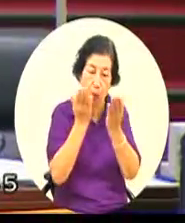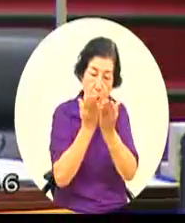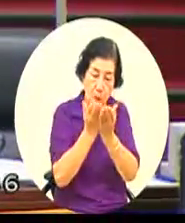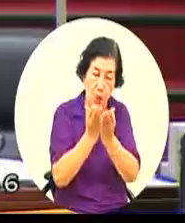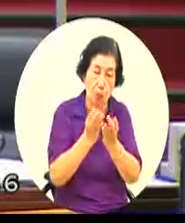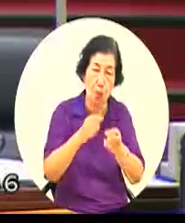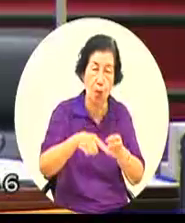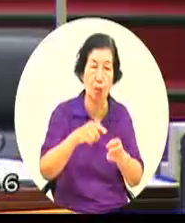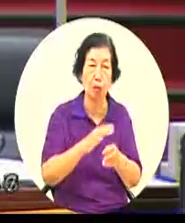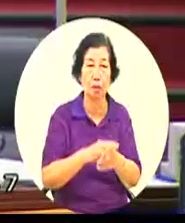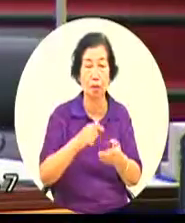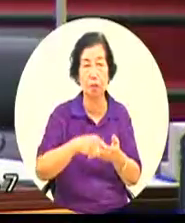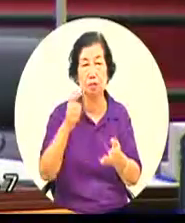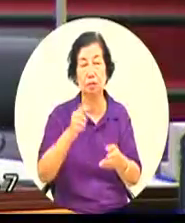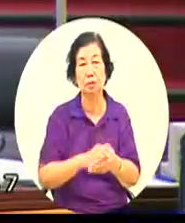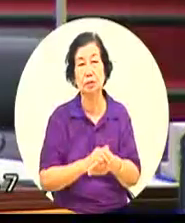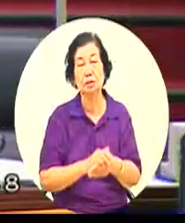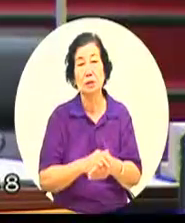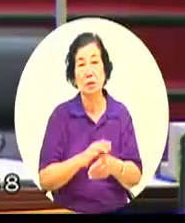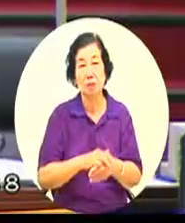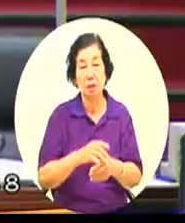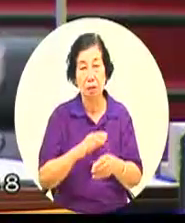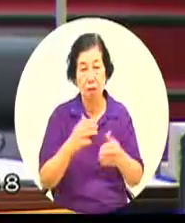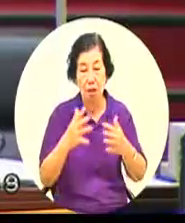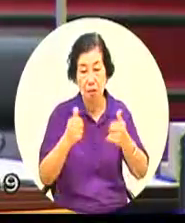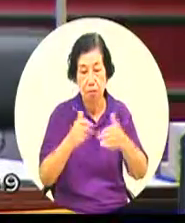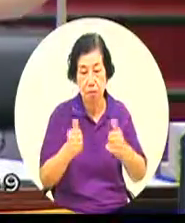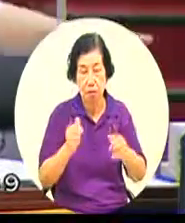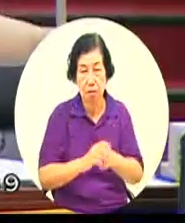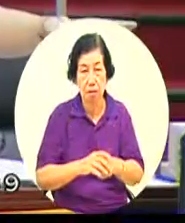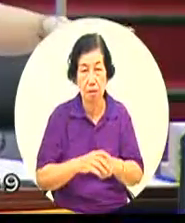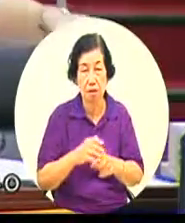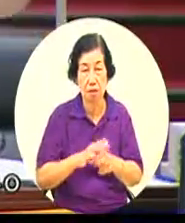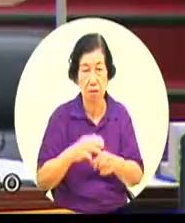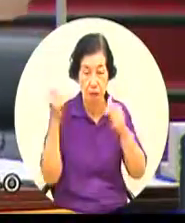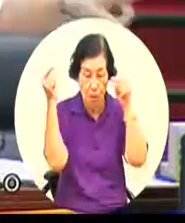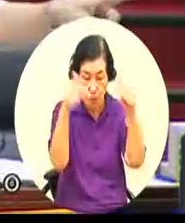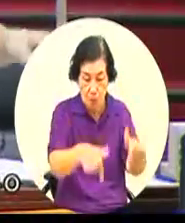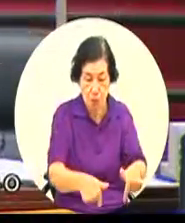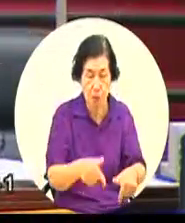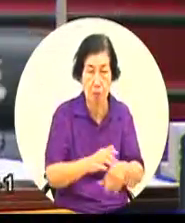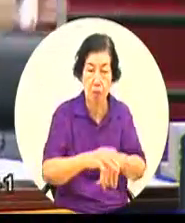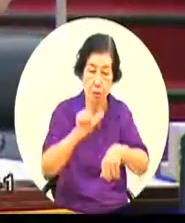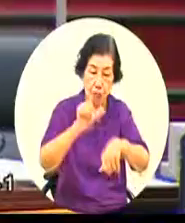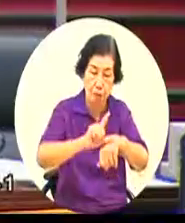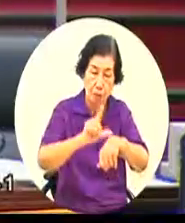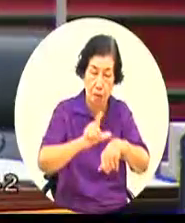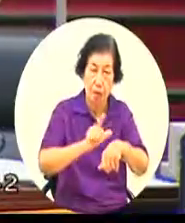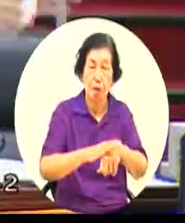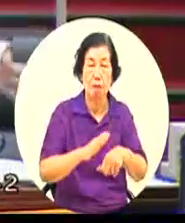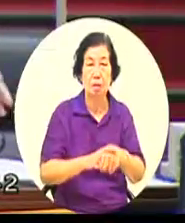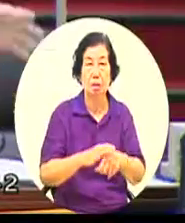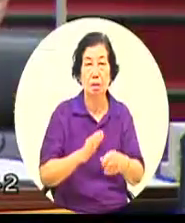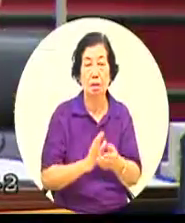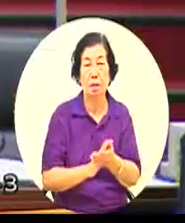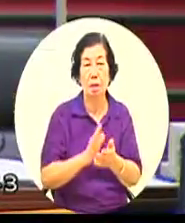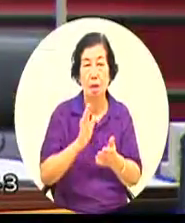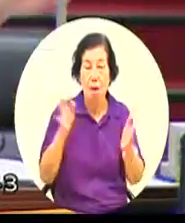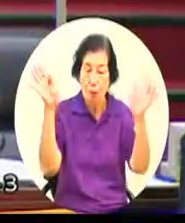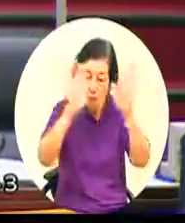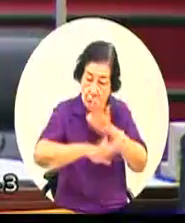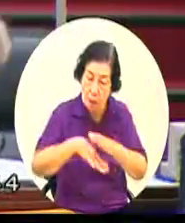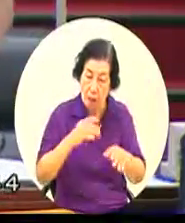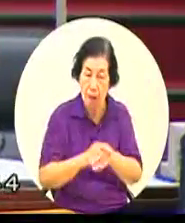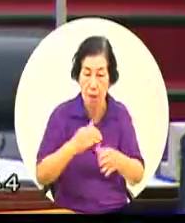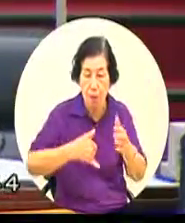生的负担。我在学校已经上了一天的课了，晚上还要再去上课。上课以后呢，老师讲呢，